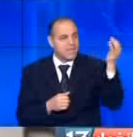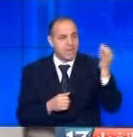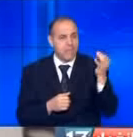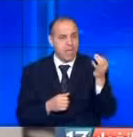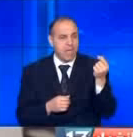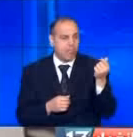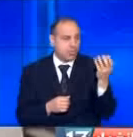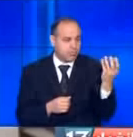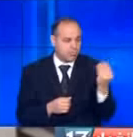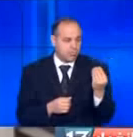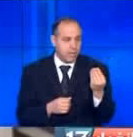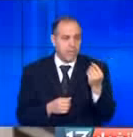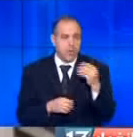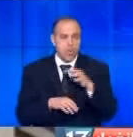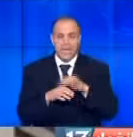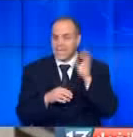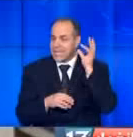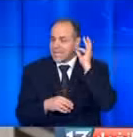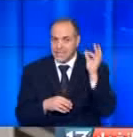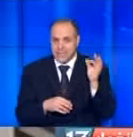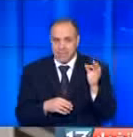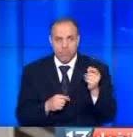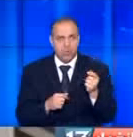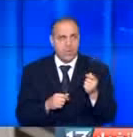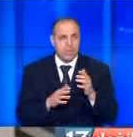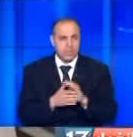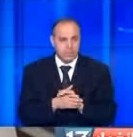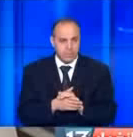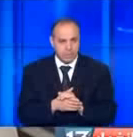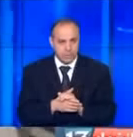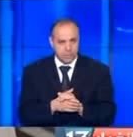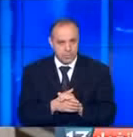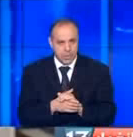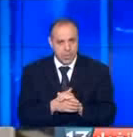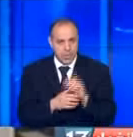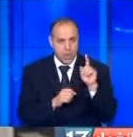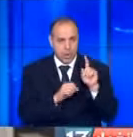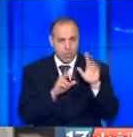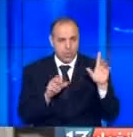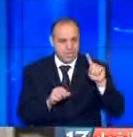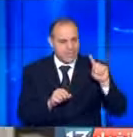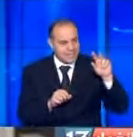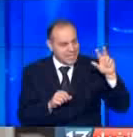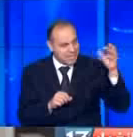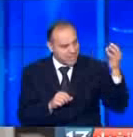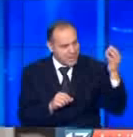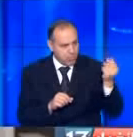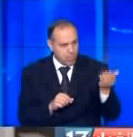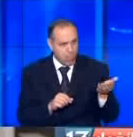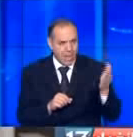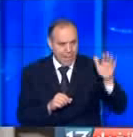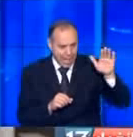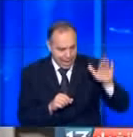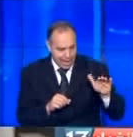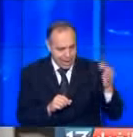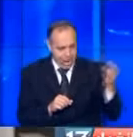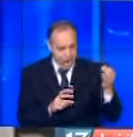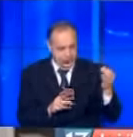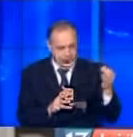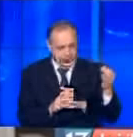ما تسقر احسن نتائج نتاع الاغلبيه، وشفنا اللي هو هنا نسبه الفقر في المناطق